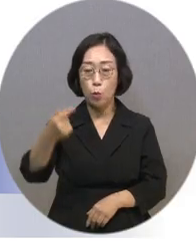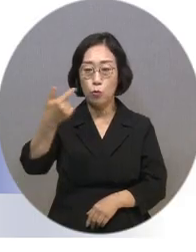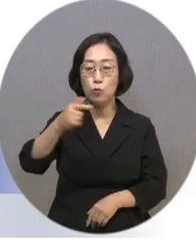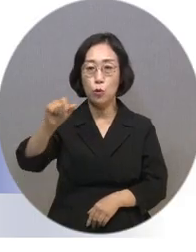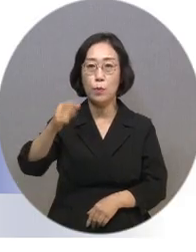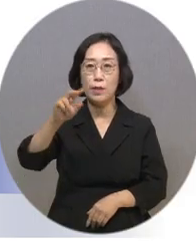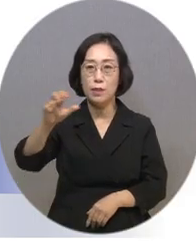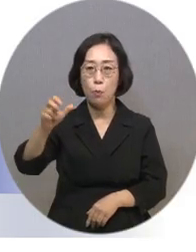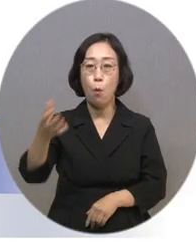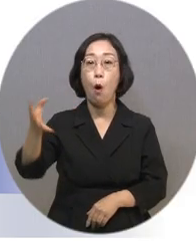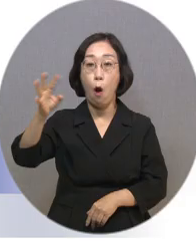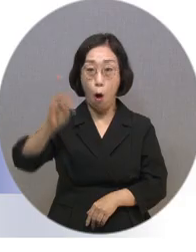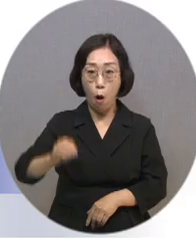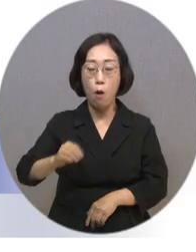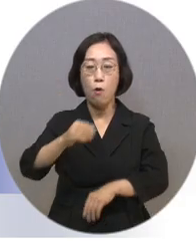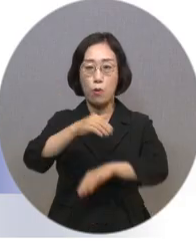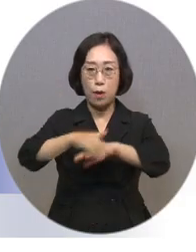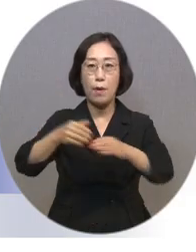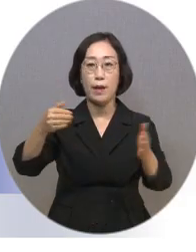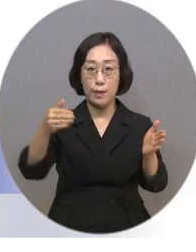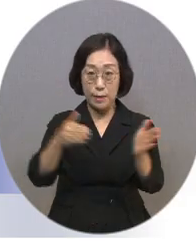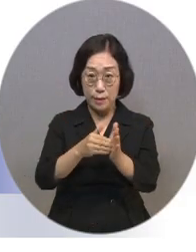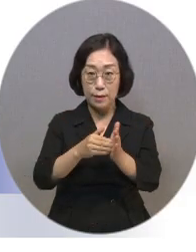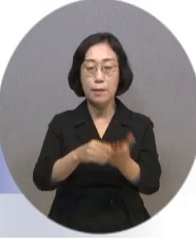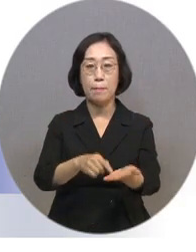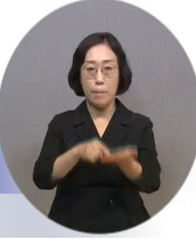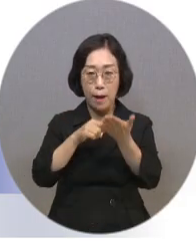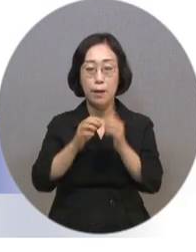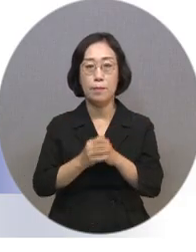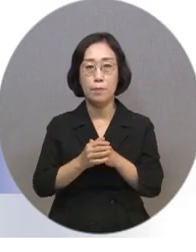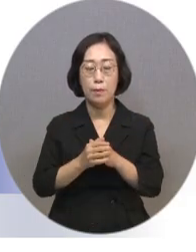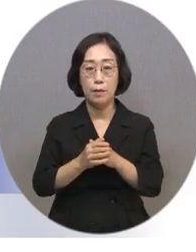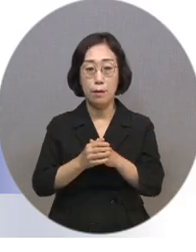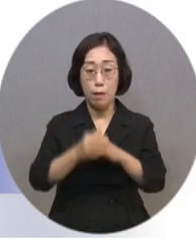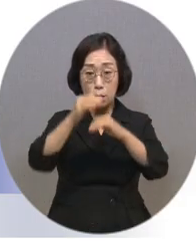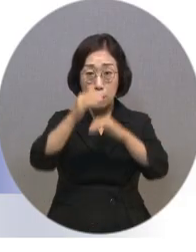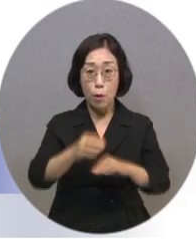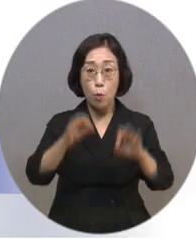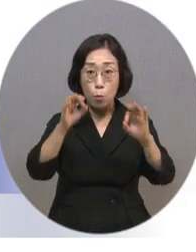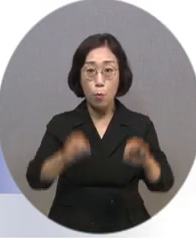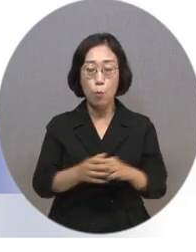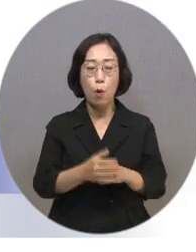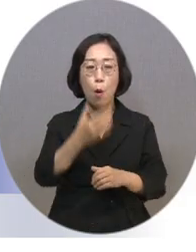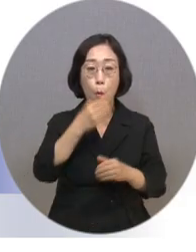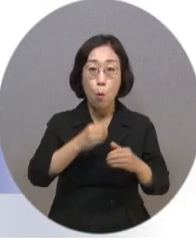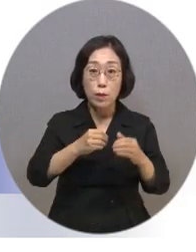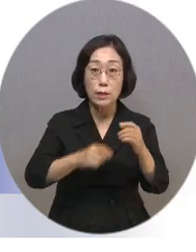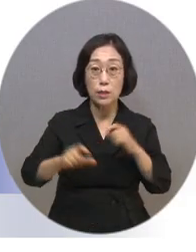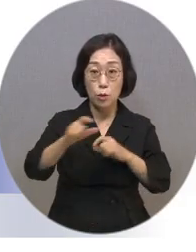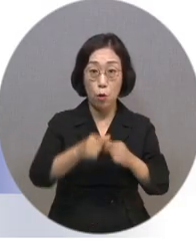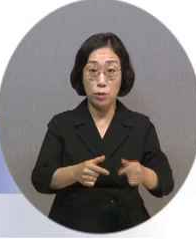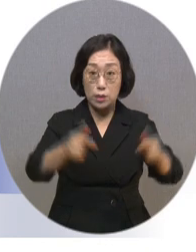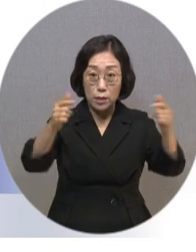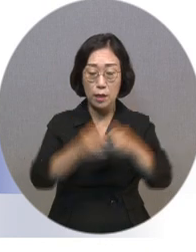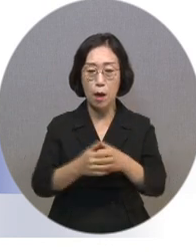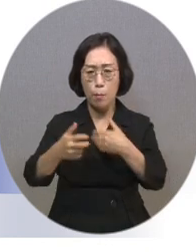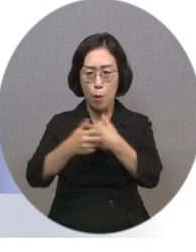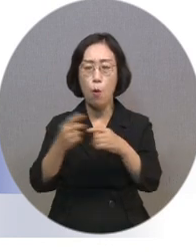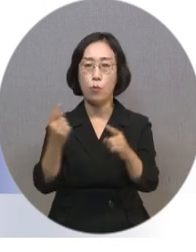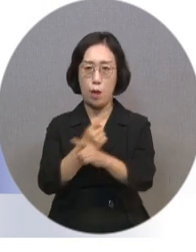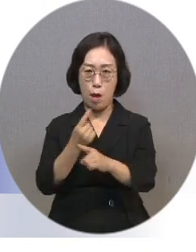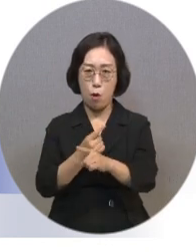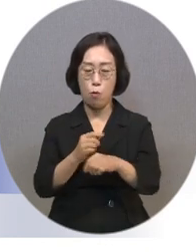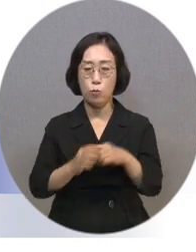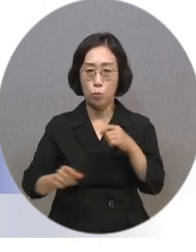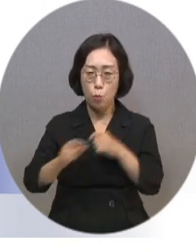6565 원이 편성됐다고 말했습니다 보건복지부 예산은 약 복지 강화와 의료 개혁 중점 투자